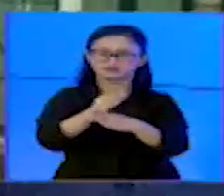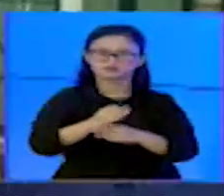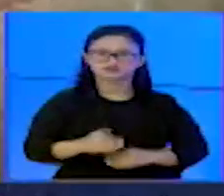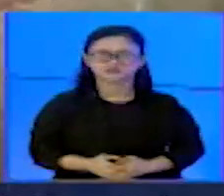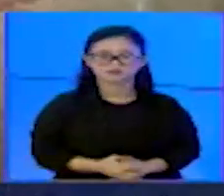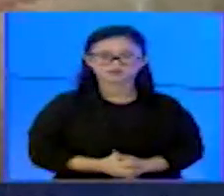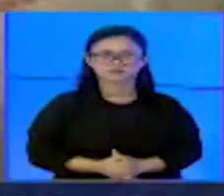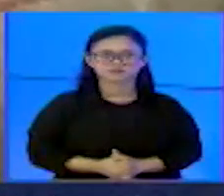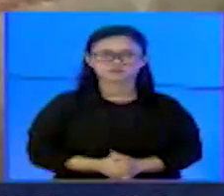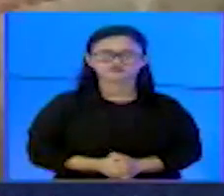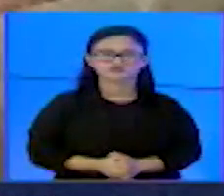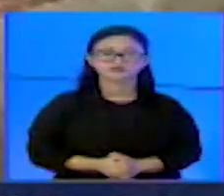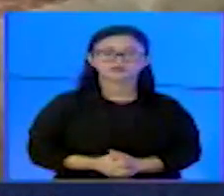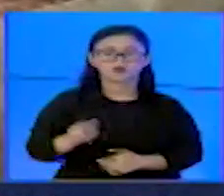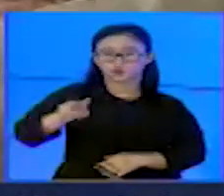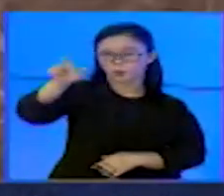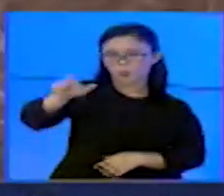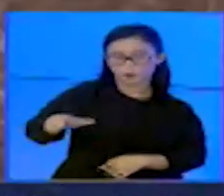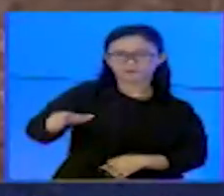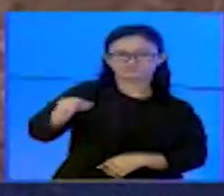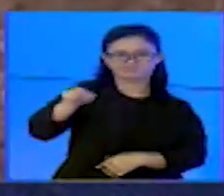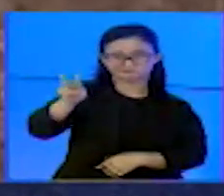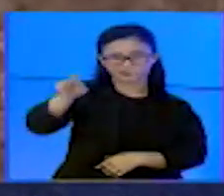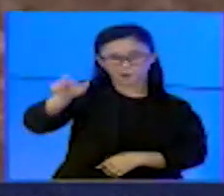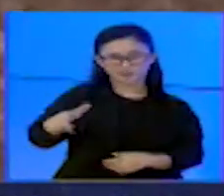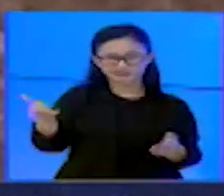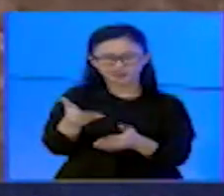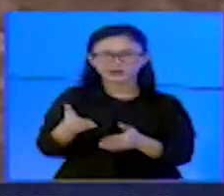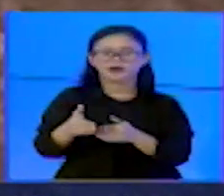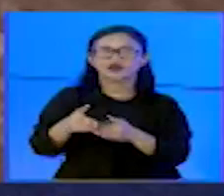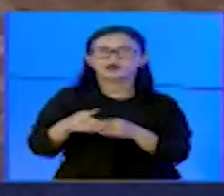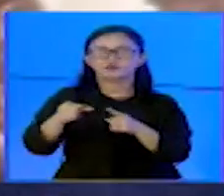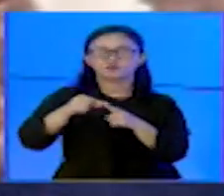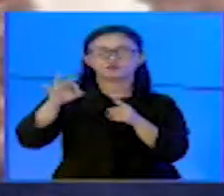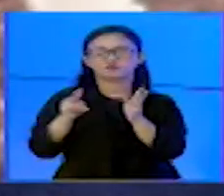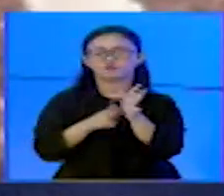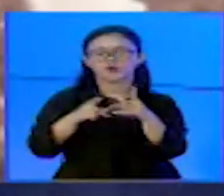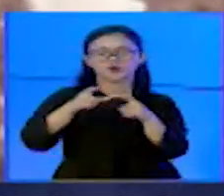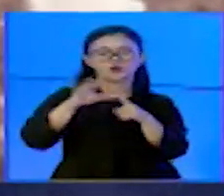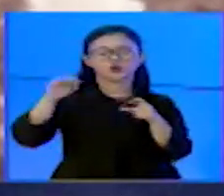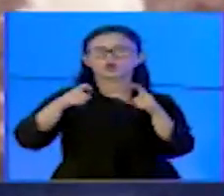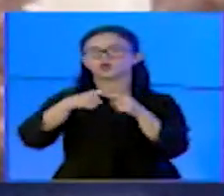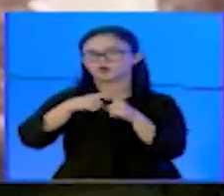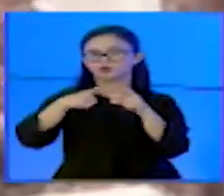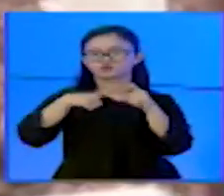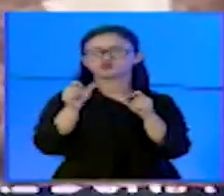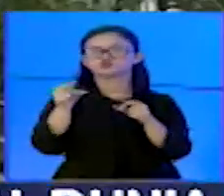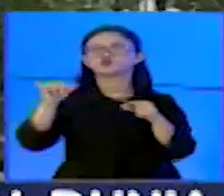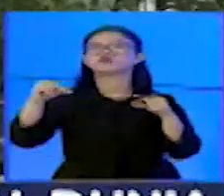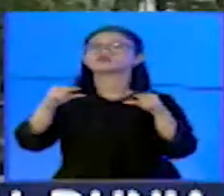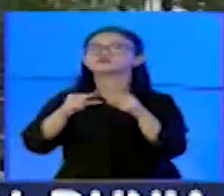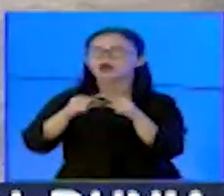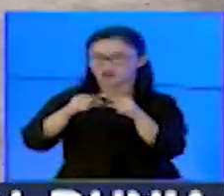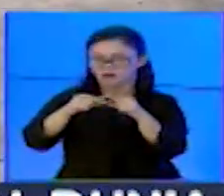Hai pocong meninggalnya dua orang warga di perumahan Pondok Surya Mandala Bekasi Selatan yang terkonfirmasi positif kopiten